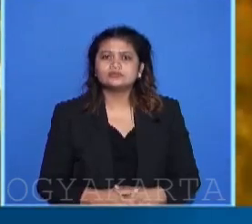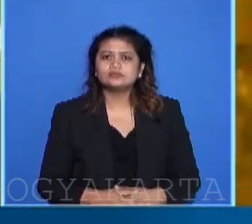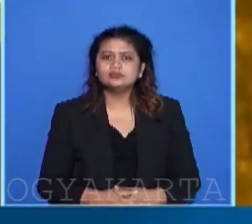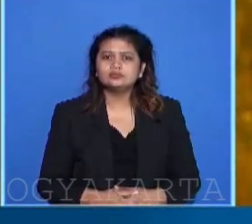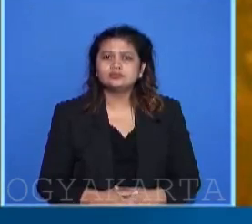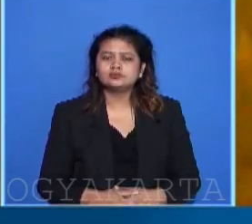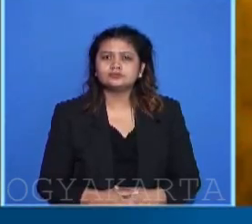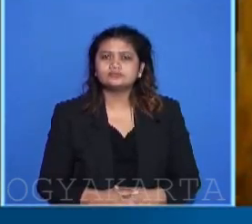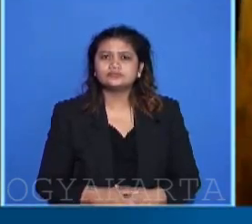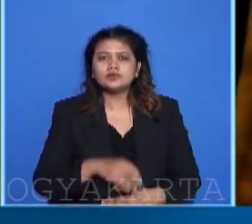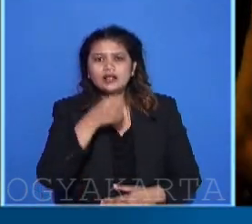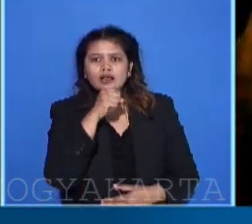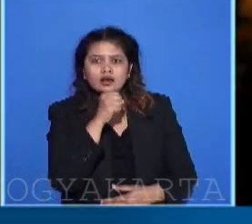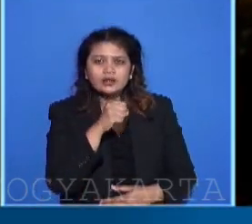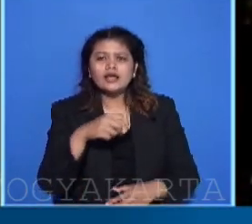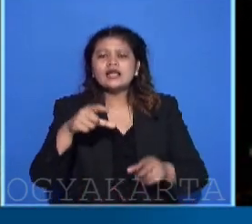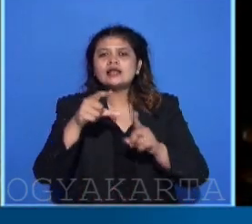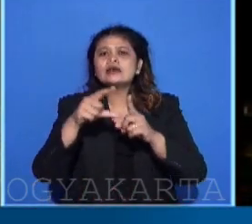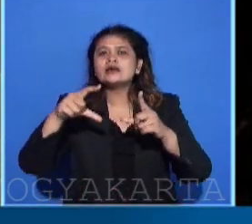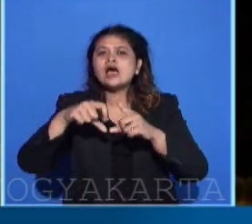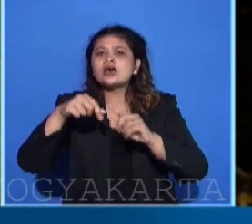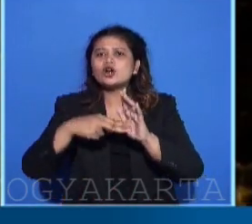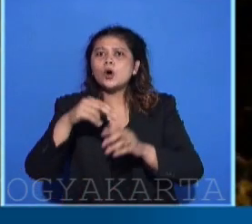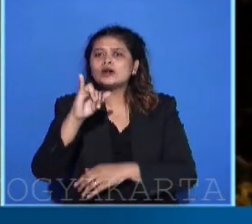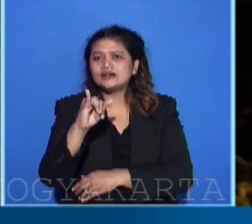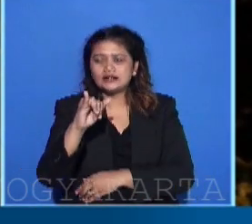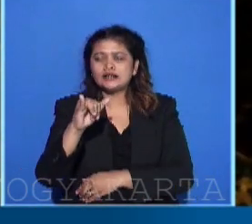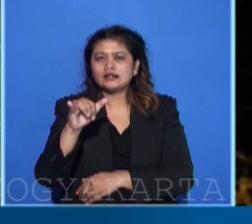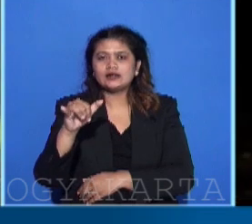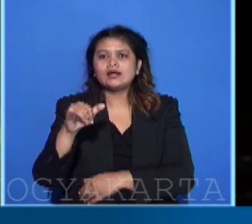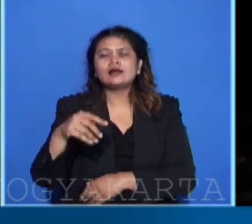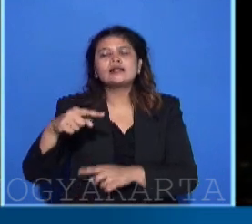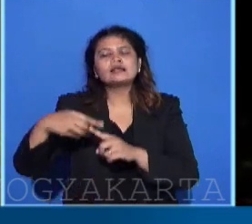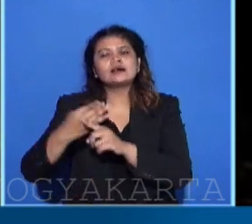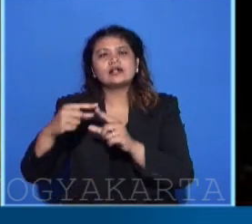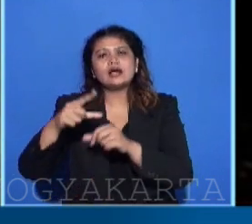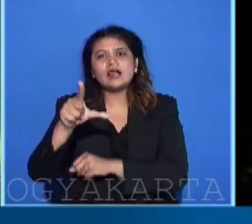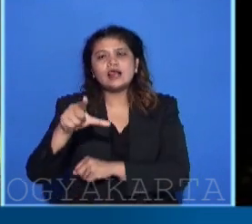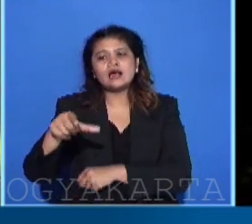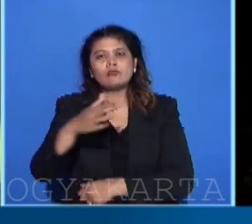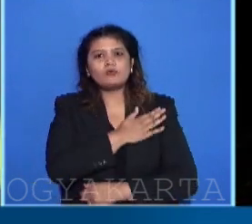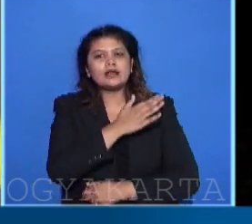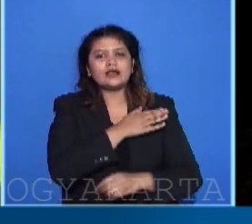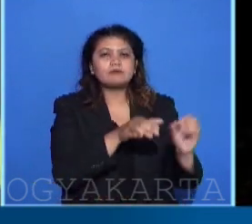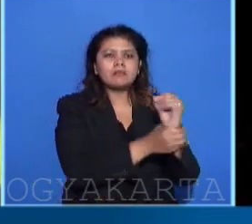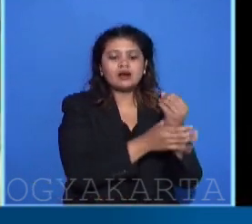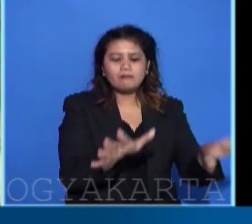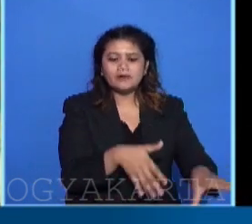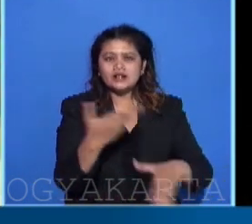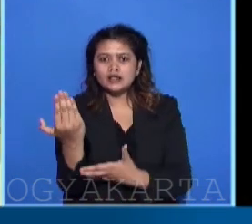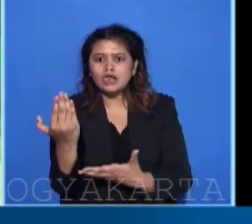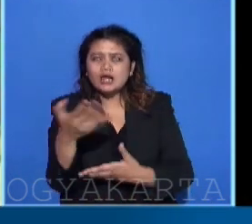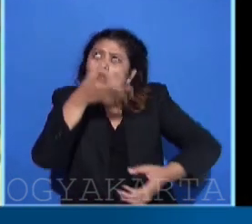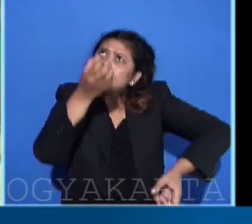terus kakek dakroni 90 tahun warga desa delimas Kecamatan Tegalrejo Kabupaten Magelang tewas setelah terjebak